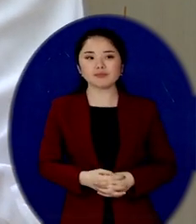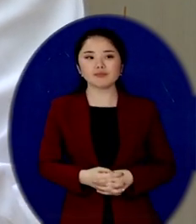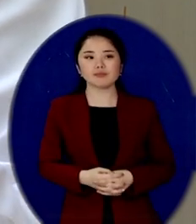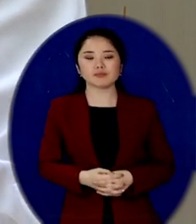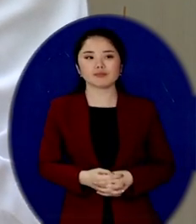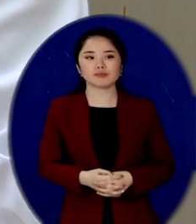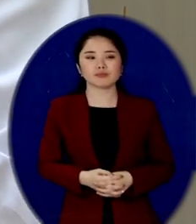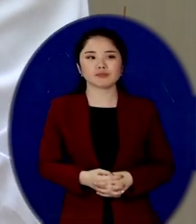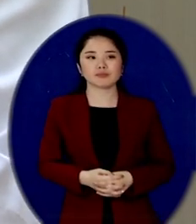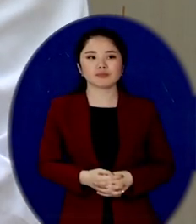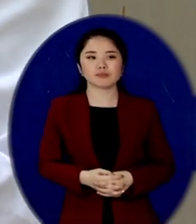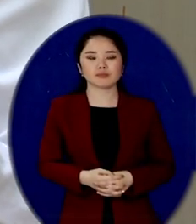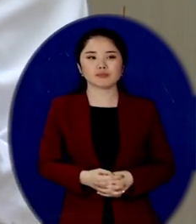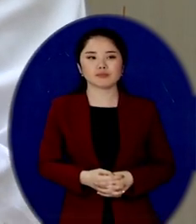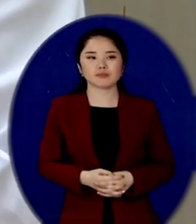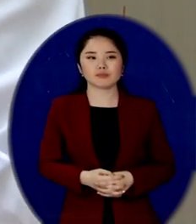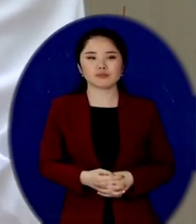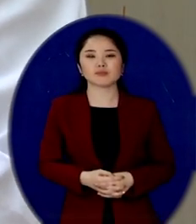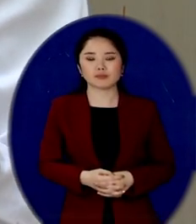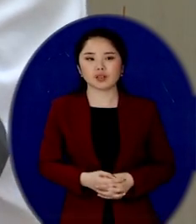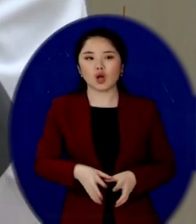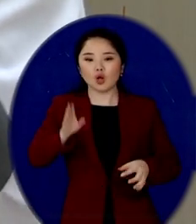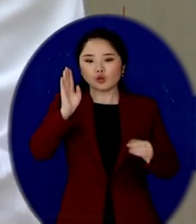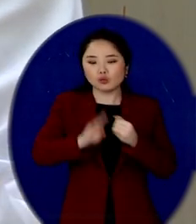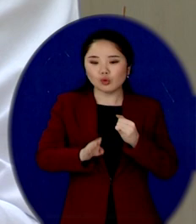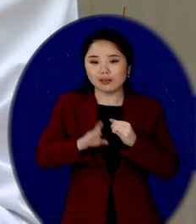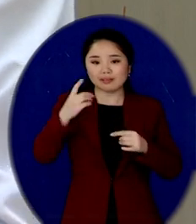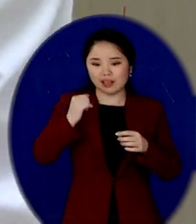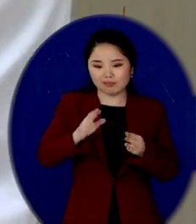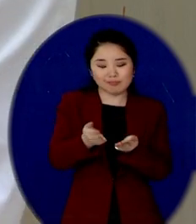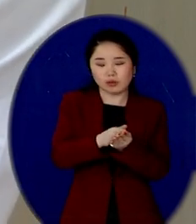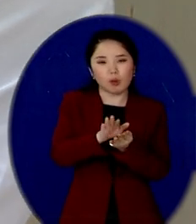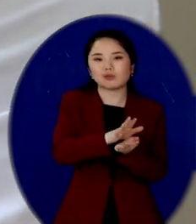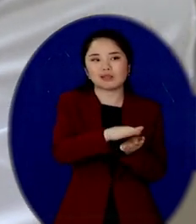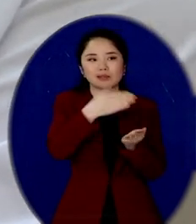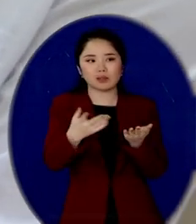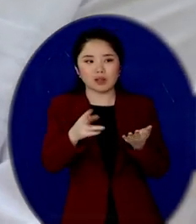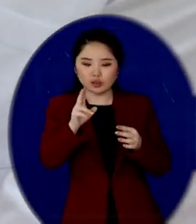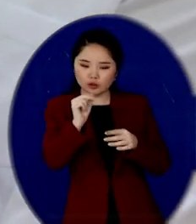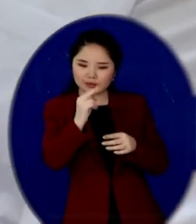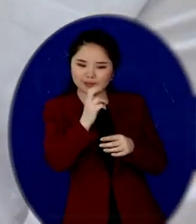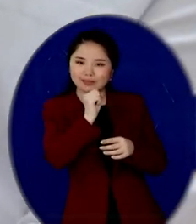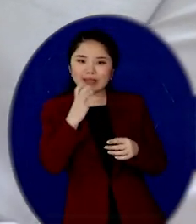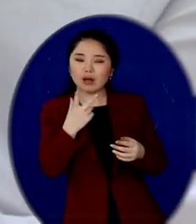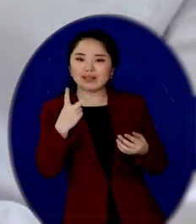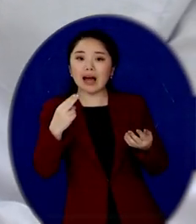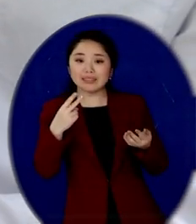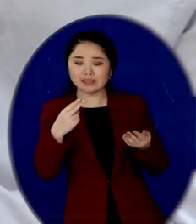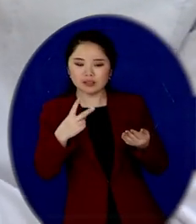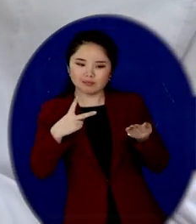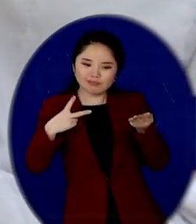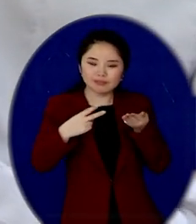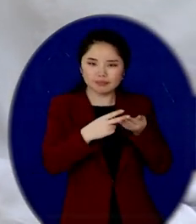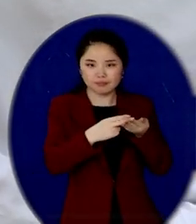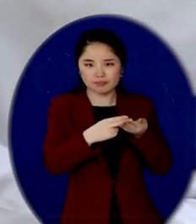нуглана. Эргээд сүүлийн нугласыг дилгээд энэ зураг хүртэл